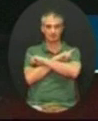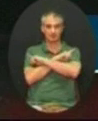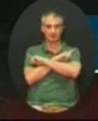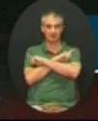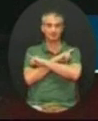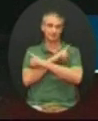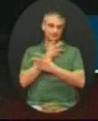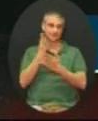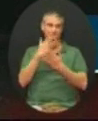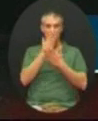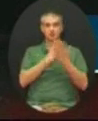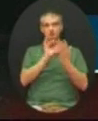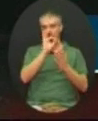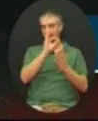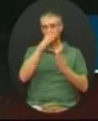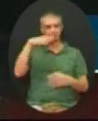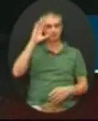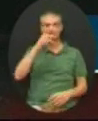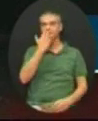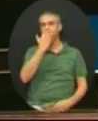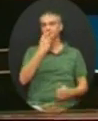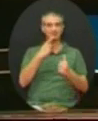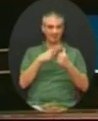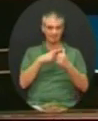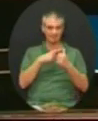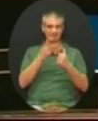משה שהצביעו בעד זה ניסים זאב